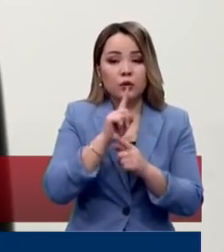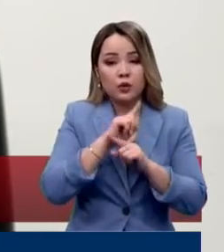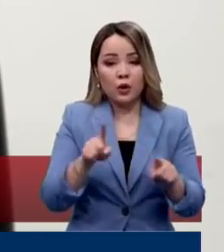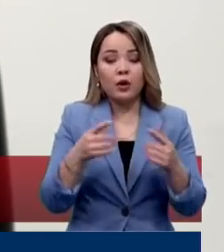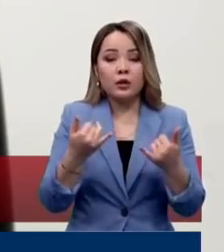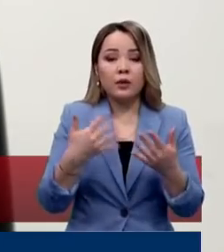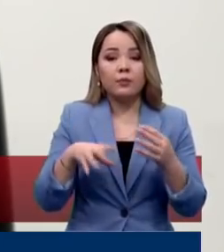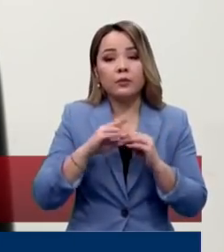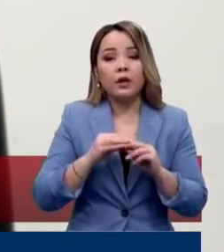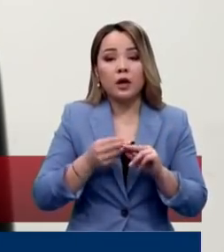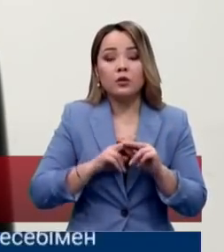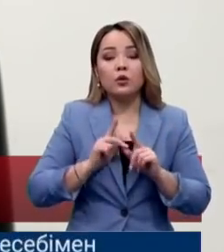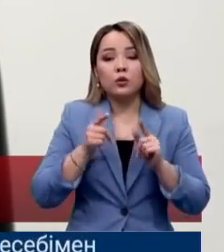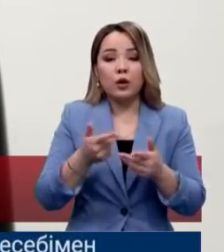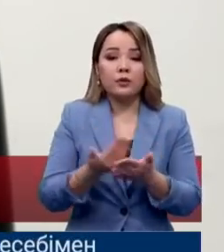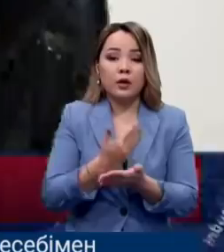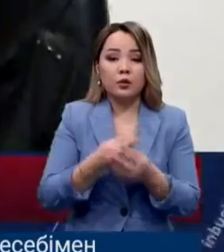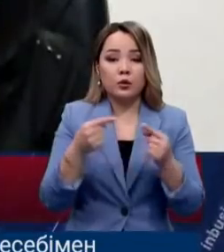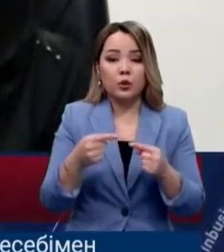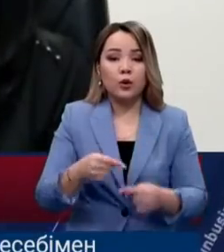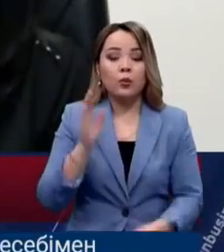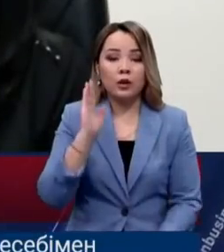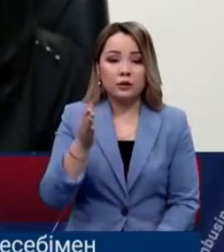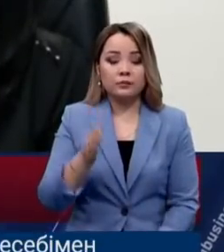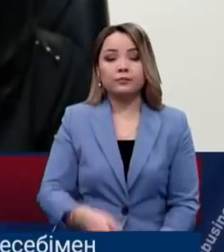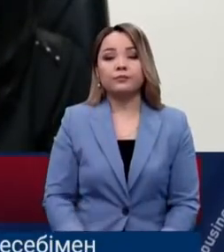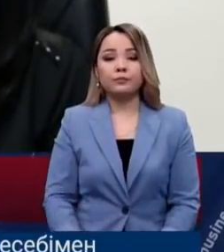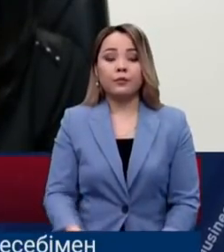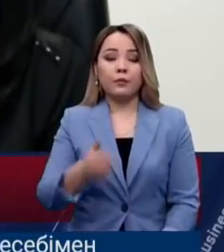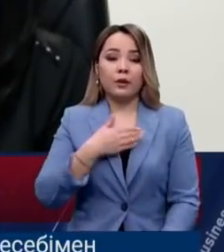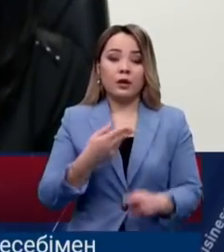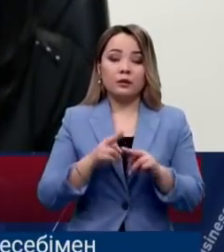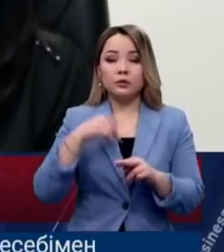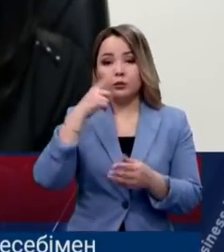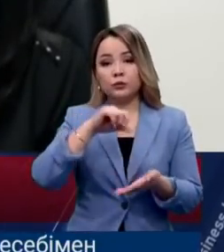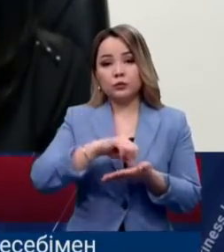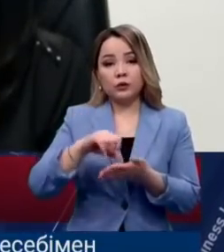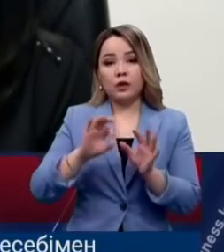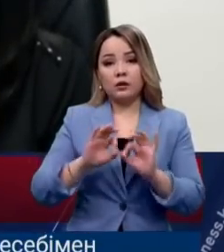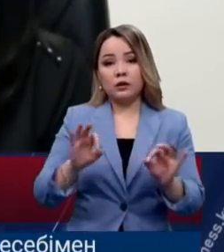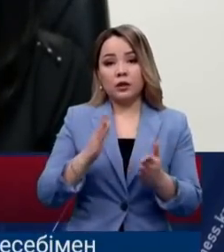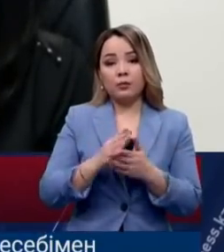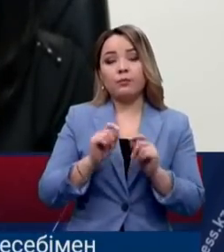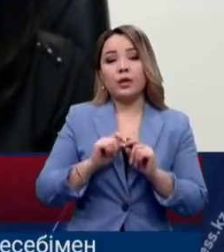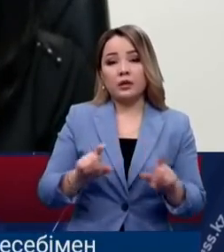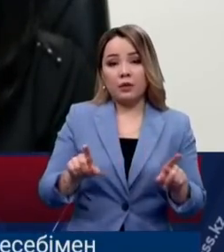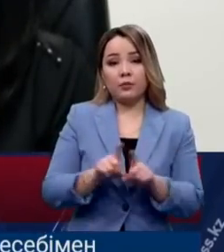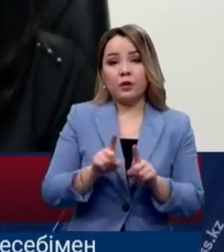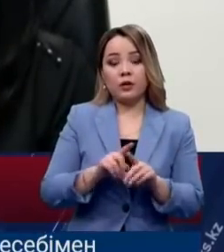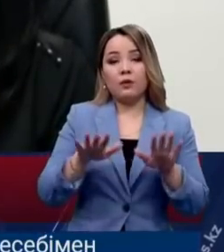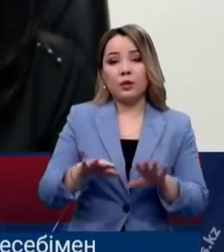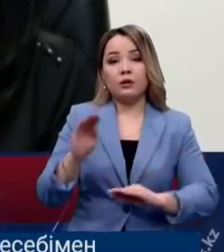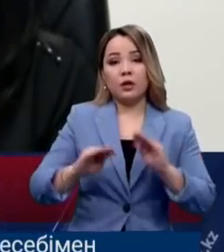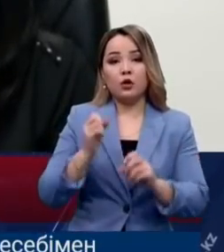критерийге түсті ма түспеді ма сол туралы ғана ақпарат болады. Түсінікті. Жаңа біз айтқан тұлғалардың, иә, мәселен бір мектепті